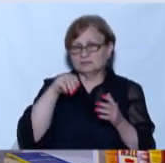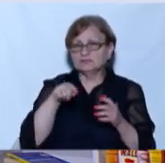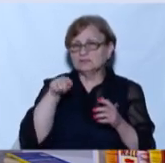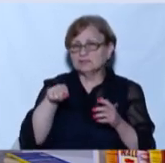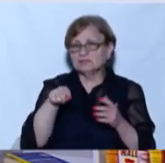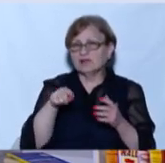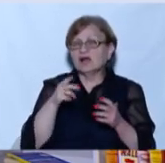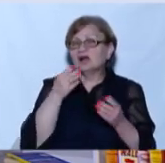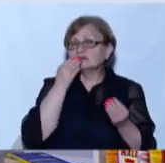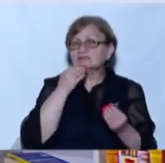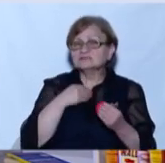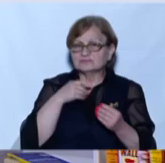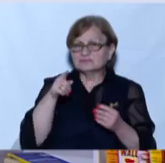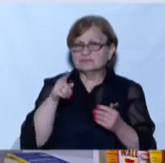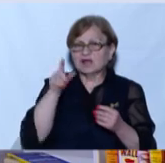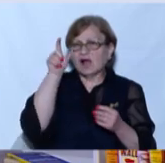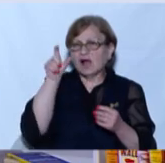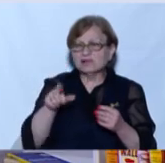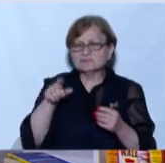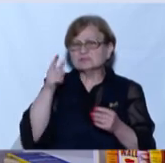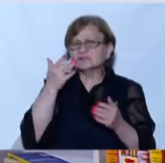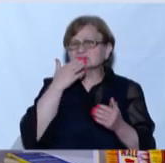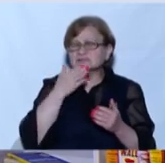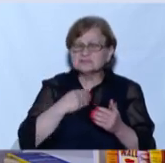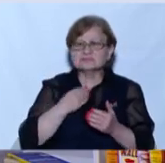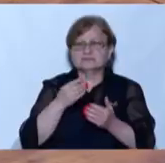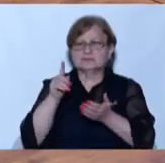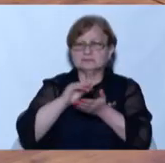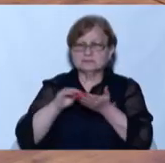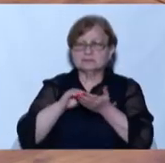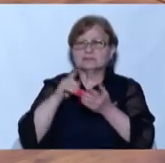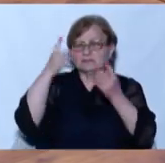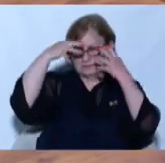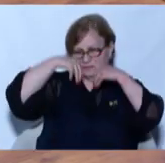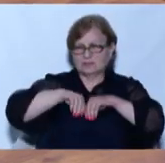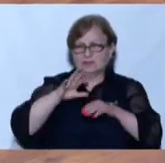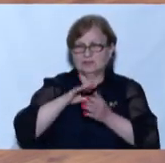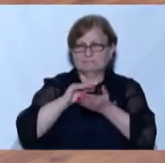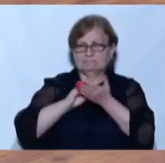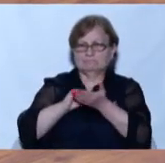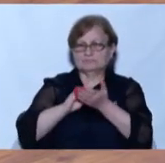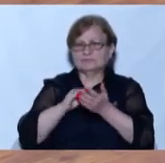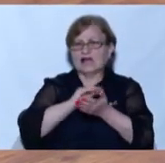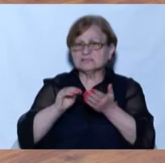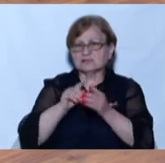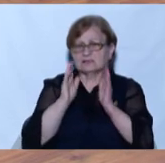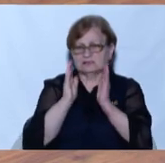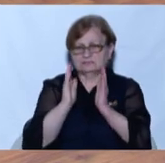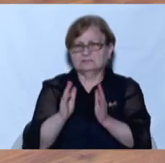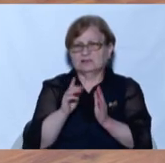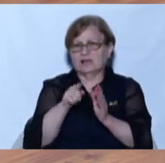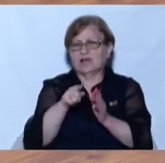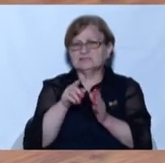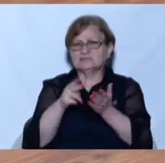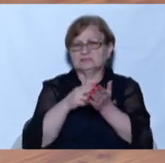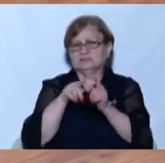ფაქტიურად რისთვისაც იარა მოხუცვა კაცმა, რაც მთელი ცხოვრება მისი ქედება, რაც იყო, ეს იყო მისი დავითიანი. აი რისთვისაც იყვაცა